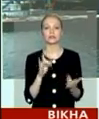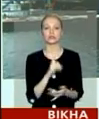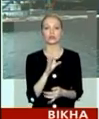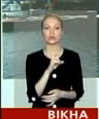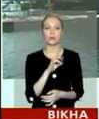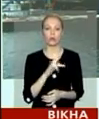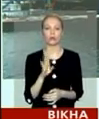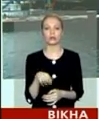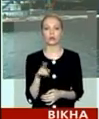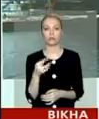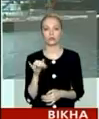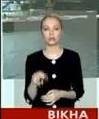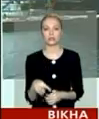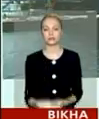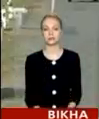Оболоні на Поділ.